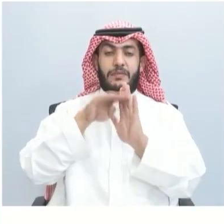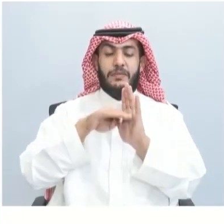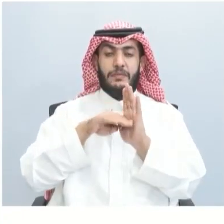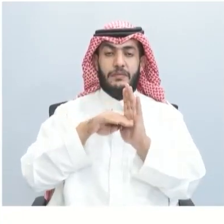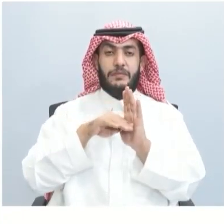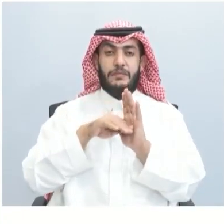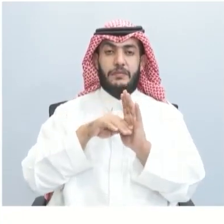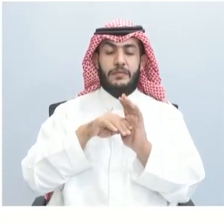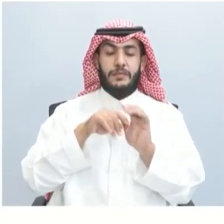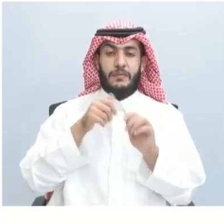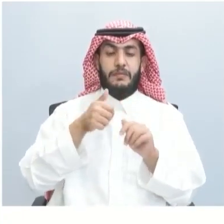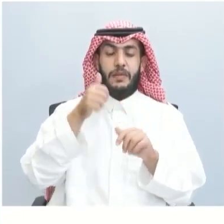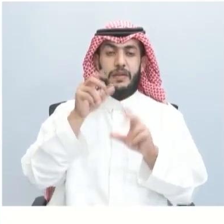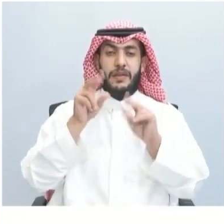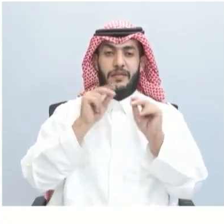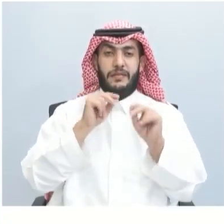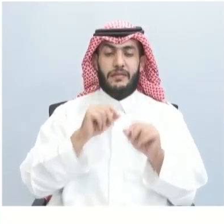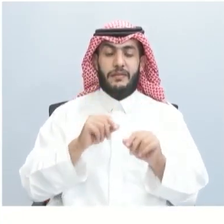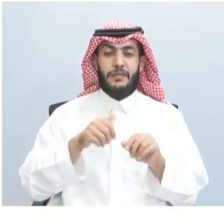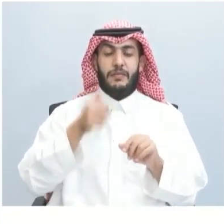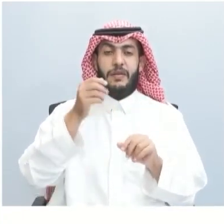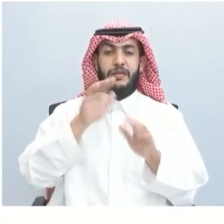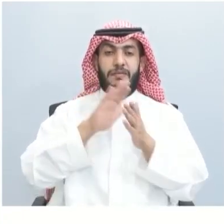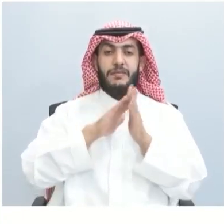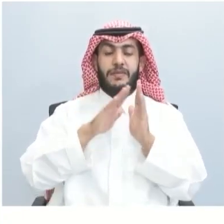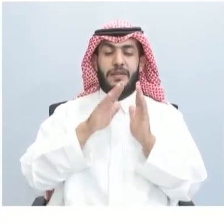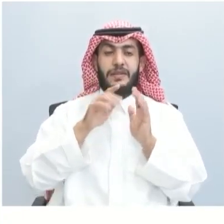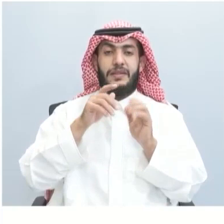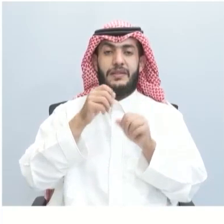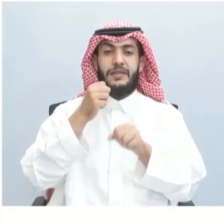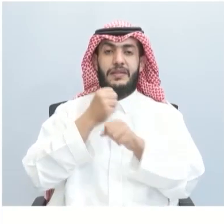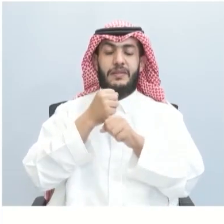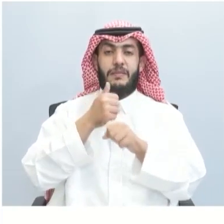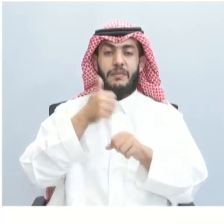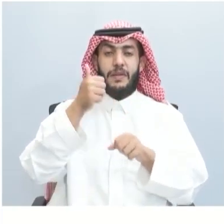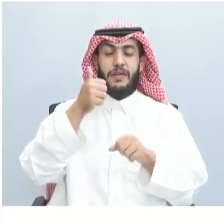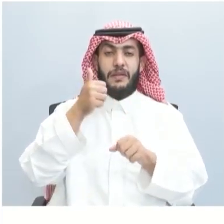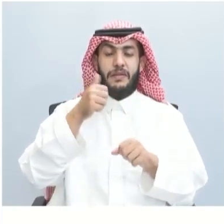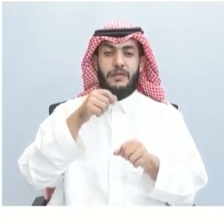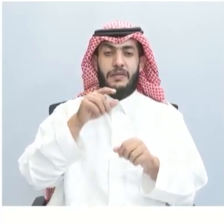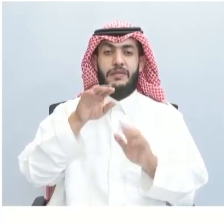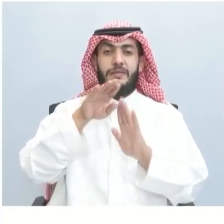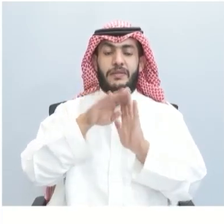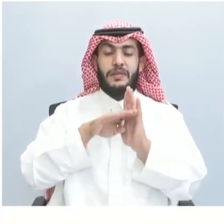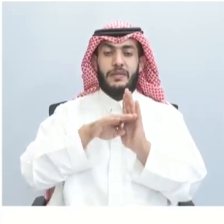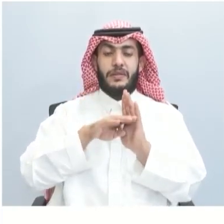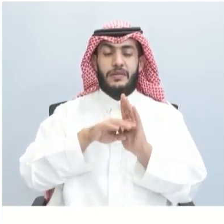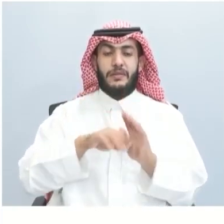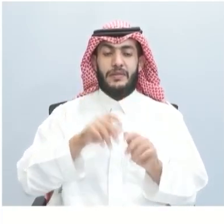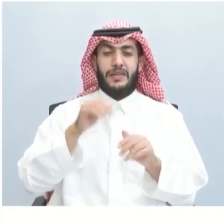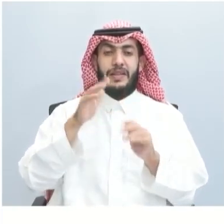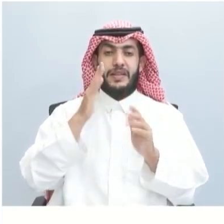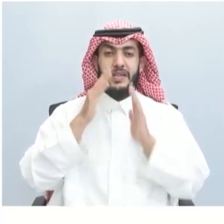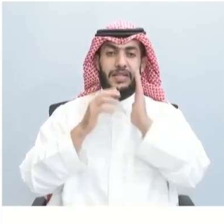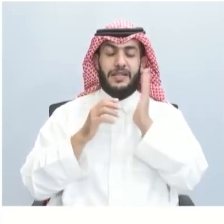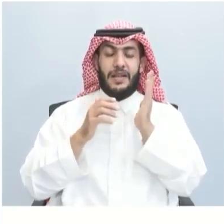القائمه المستجيبه هنا يتم اخفاء القائمه السابقه ويتم وضعها في في ال جهه